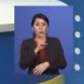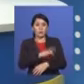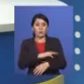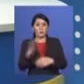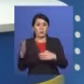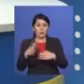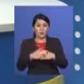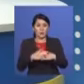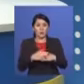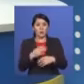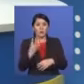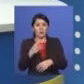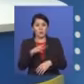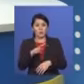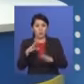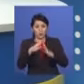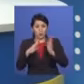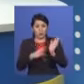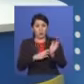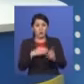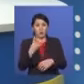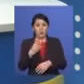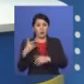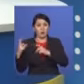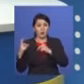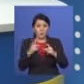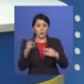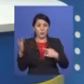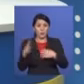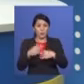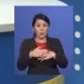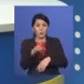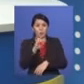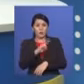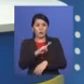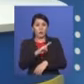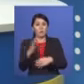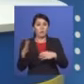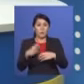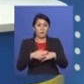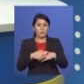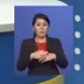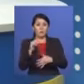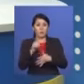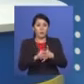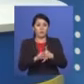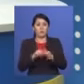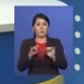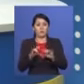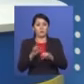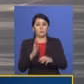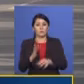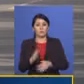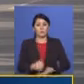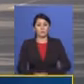Енді 4М және 19М автобустары да бағыттан алынбақ. Олардың жұмысын тоқтатуына себеп не? Тақырыпты әріптесім